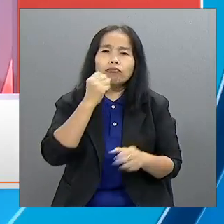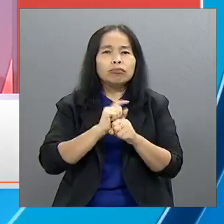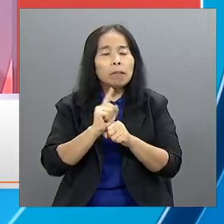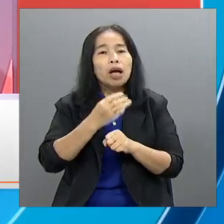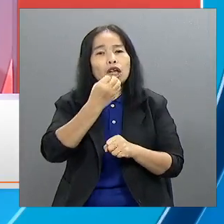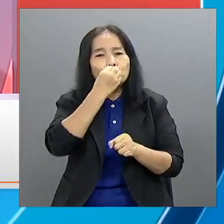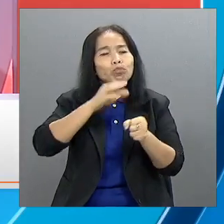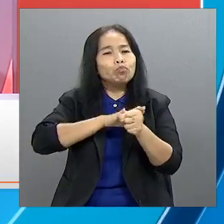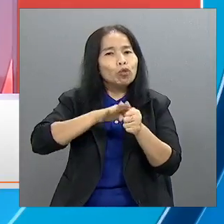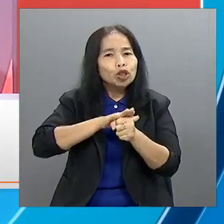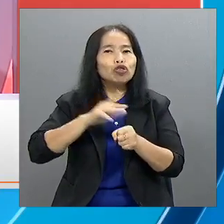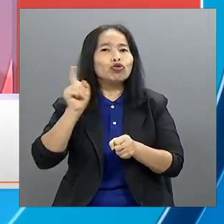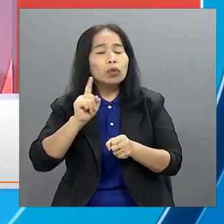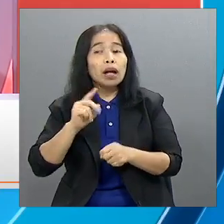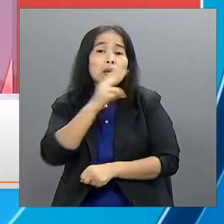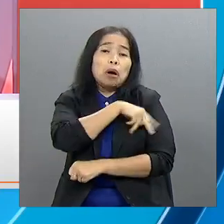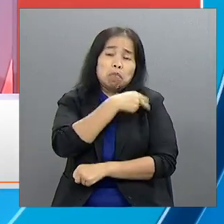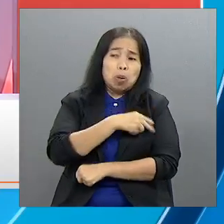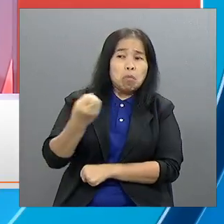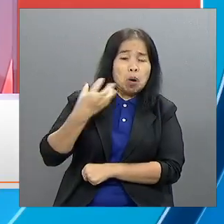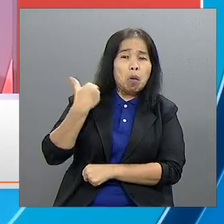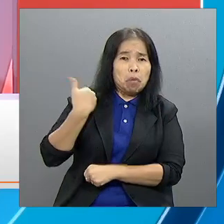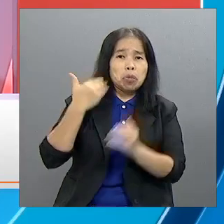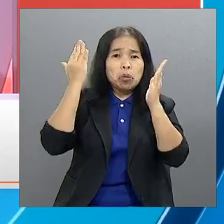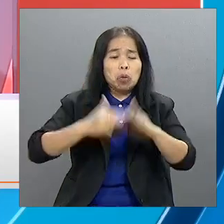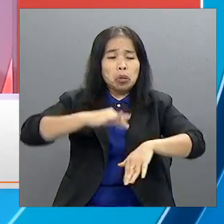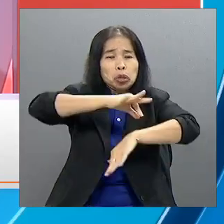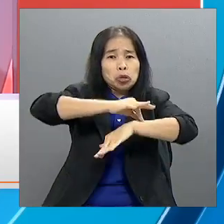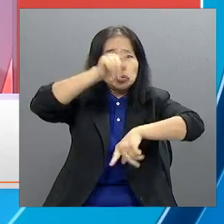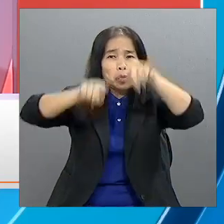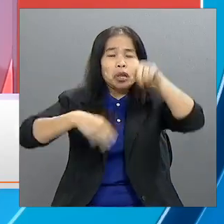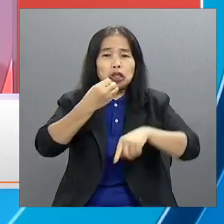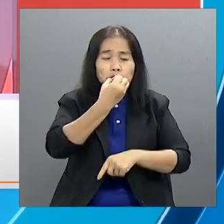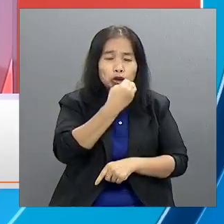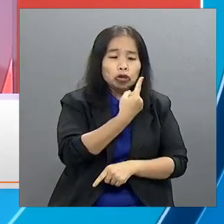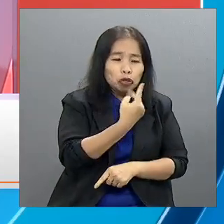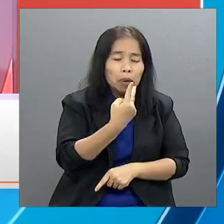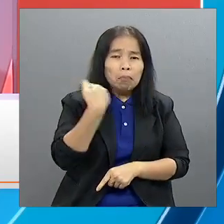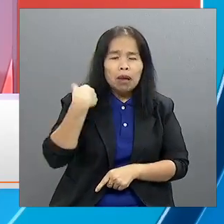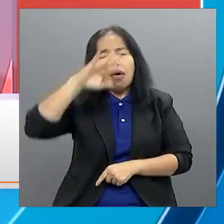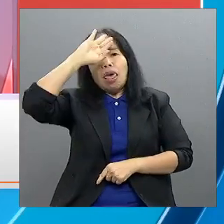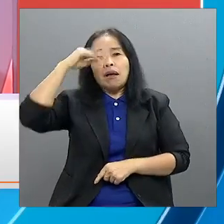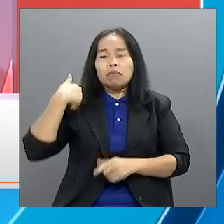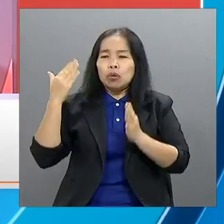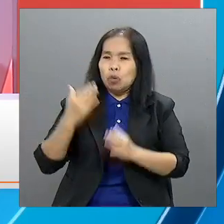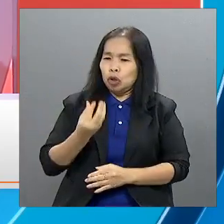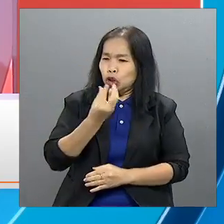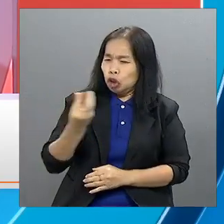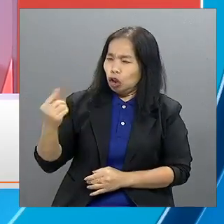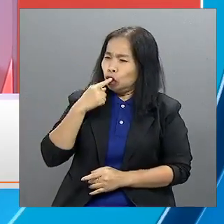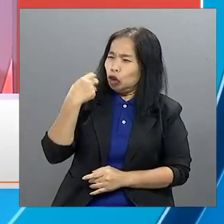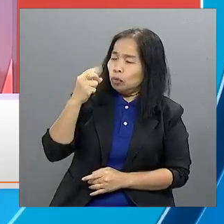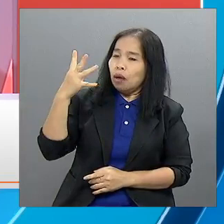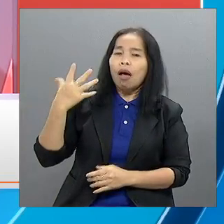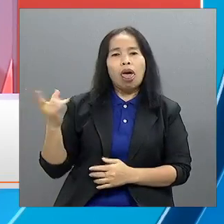างที่คุณหมอบอกว่าบางคนกินไปแค่ 2-3 เม็ดเนี่ยก็มีอาการแล้วบางคนกินเป็น10เม็ดก็ยังอยู่ได้ไม่มีอาการผิ